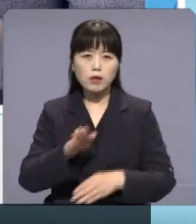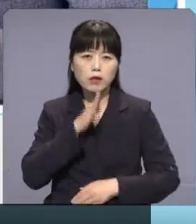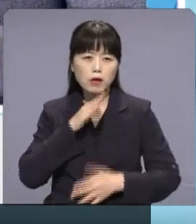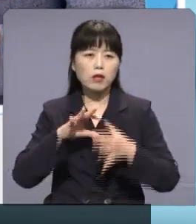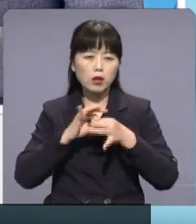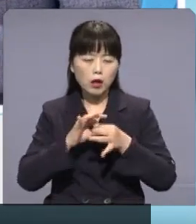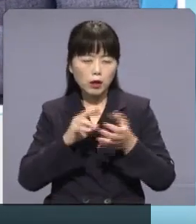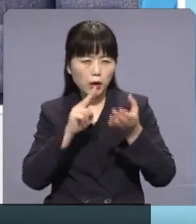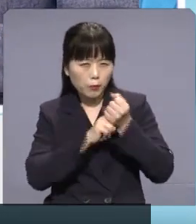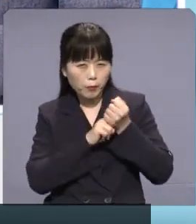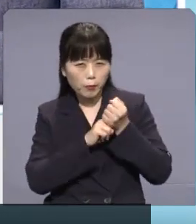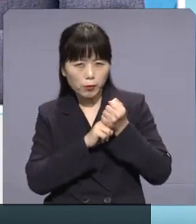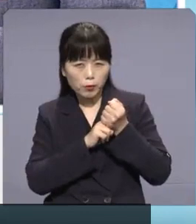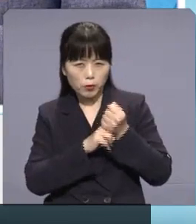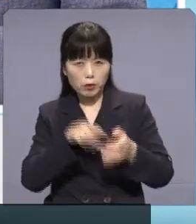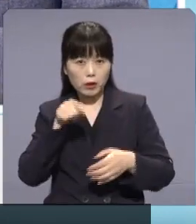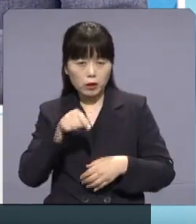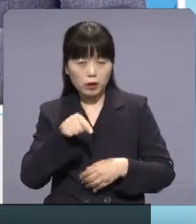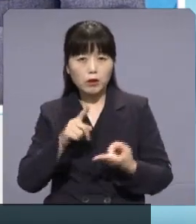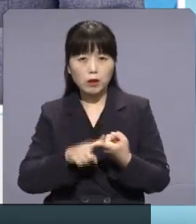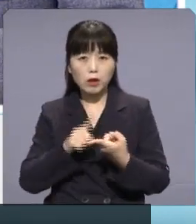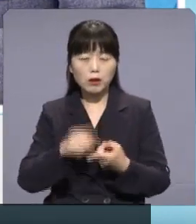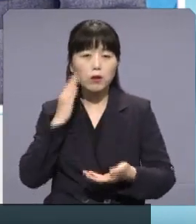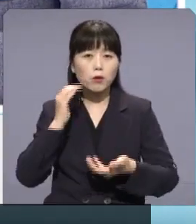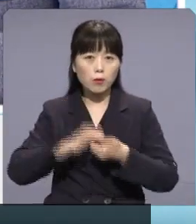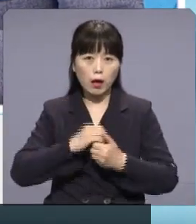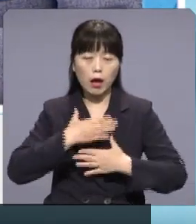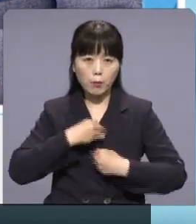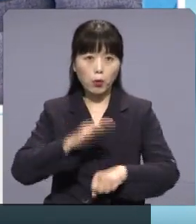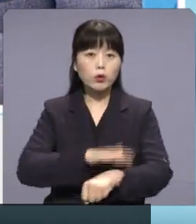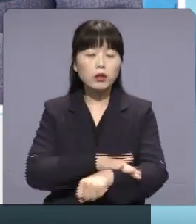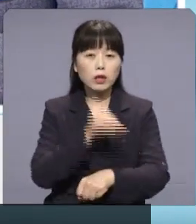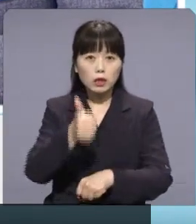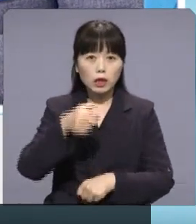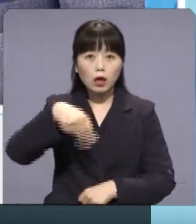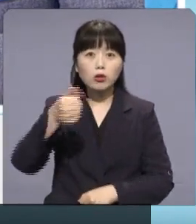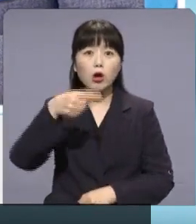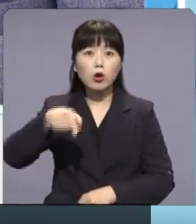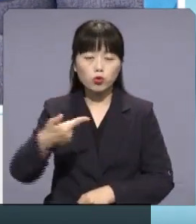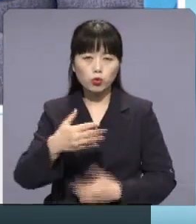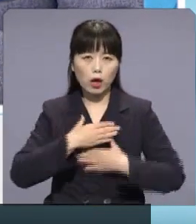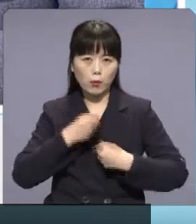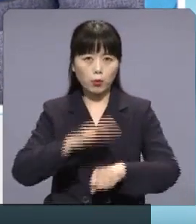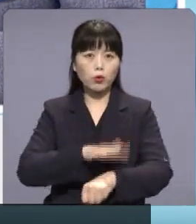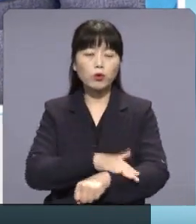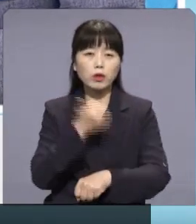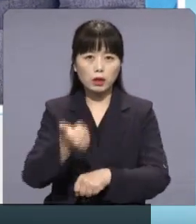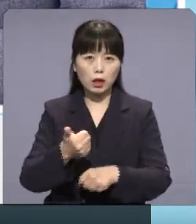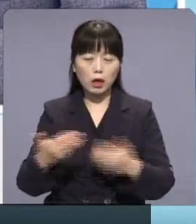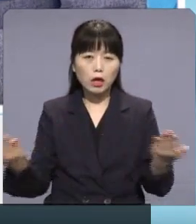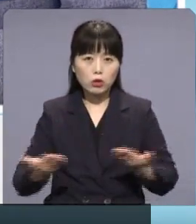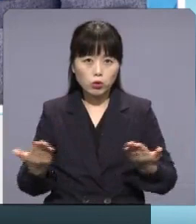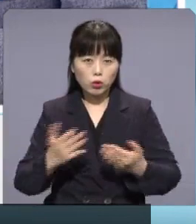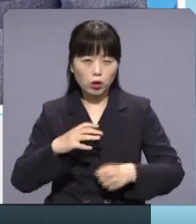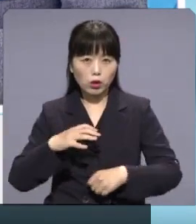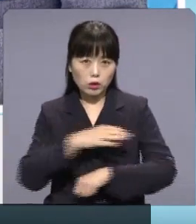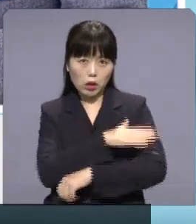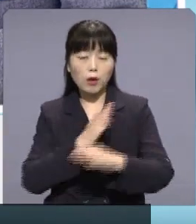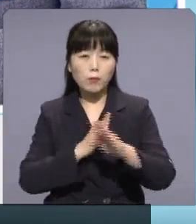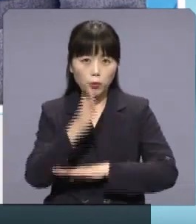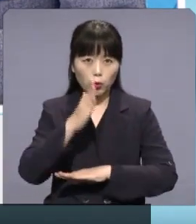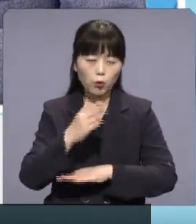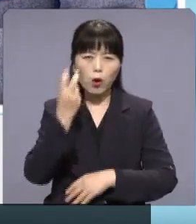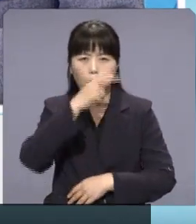사실관계를 좀 감추고 호도했다. 그러면은 당시 청와대 안보실장, 서훈 안보실장 같은 경우에는요, 직권남용 혐의로